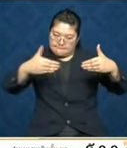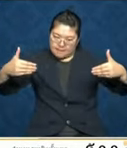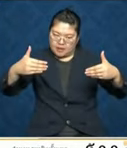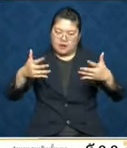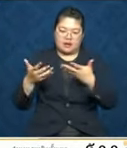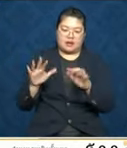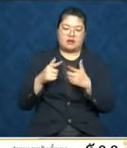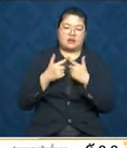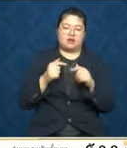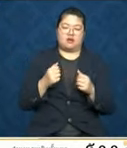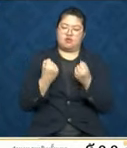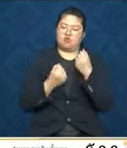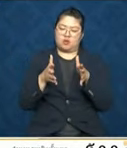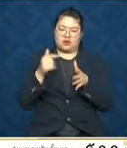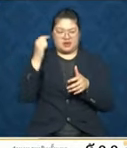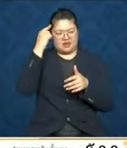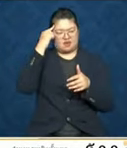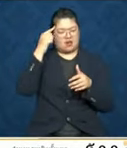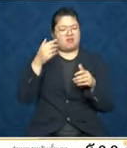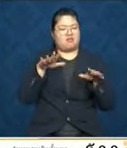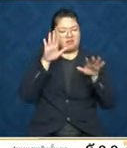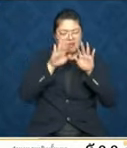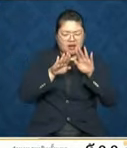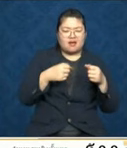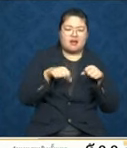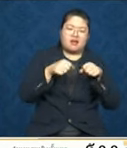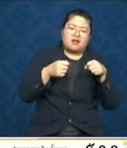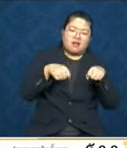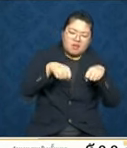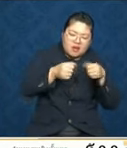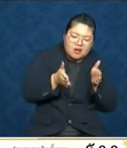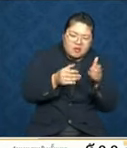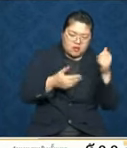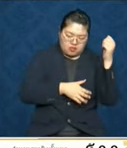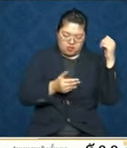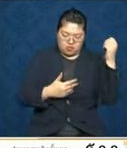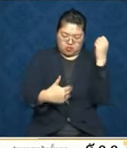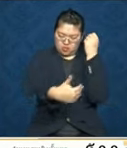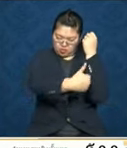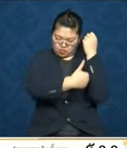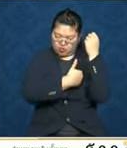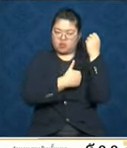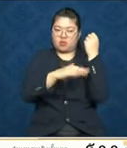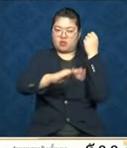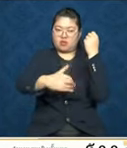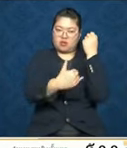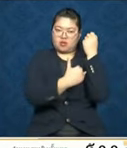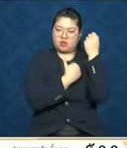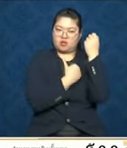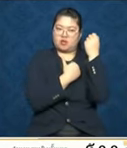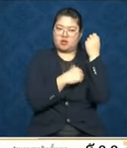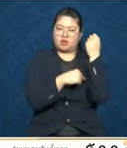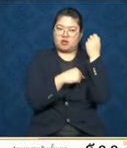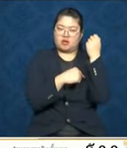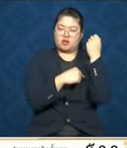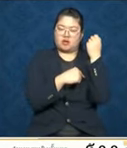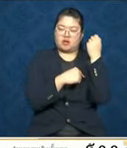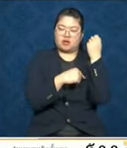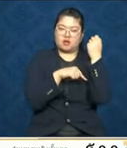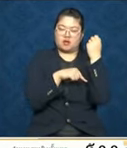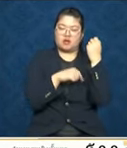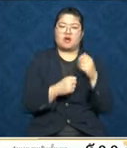นขับรถบรรทุกเนี่ยคงคิดว่าตัวเองเป็นมอเตอร์ไซค์นะเขาเลยวิ่งย้อนเลนครับคราวนี้ยิ่งอันตรายเข้าไปใหญ่ย้อนเลนออกมาแล้วก็กลับรถ3คันครับจุดนี้นะท่